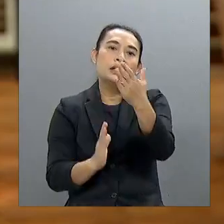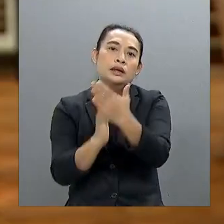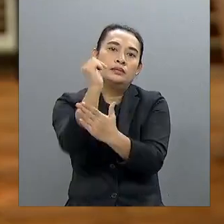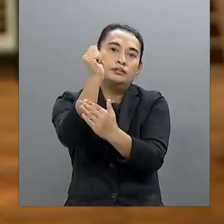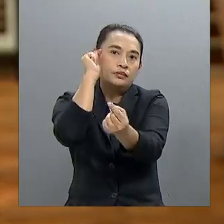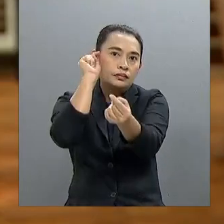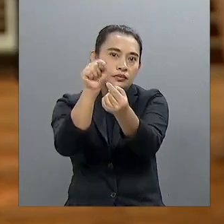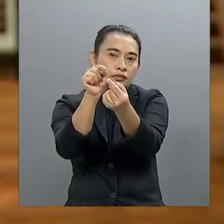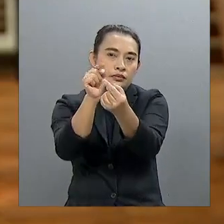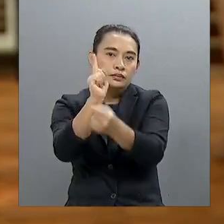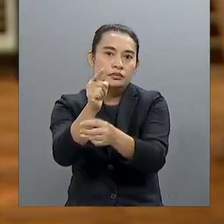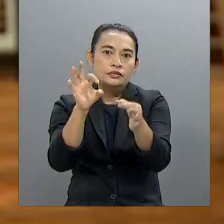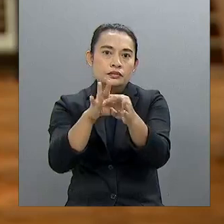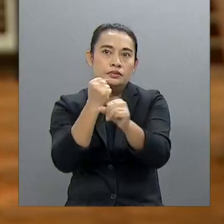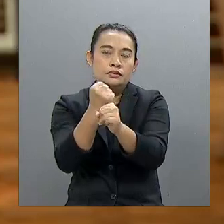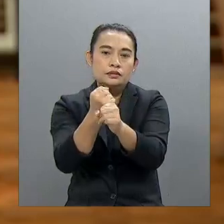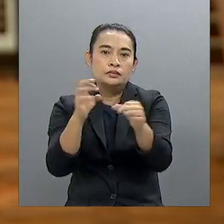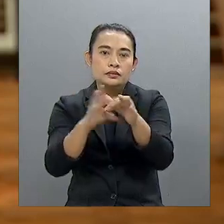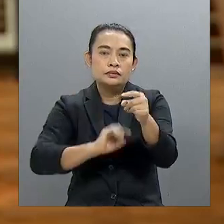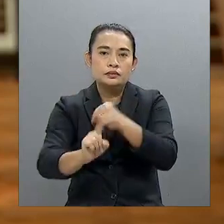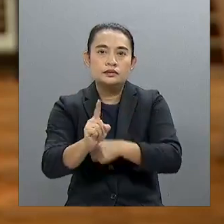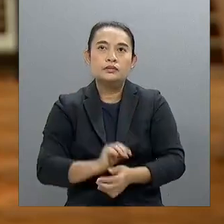พูดถึงเรื่องรูปแบบของการนำเสนอไว้ได้อย่างน่าสนใจไปฟังกันเลยค่ะแอลทีวีเนี่ยไม่ใช่ไม่ใช่แค่คอนเทนต์บนทีวีแต่จะความสำเร็จของเอาทีวีเนี่ยจะต้องอยู่อยู่บนคำที่เรียกว่าจะเป็นการMediaคือหมายถึงว่าคือหมายถึงว่าเนื้อหาบนช่อง